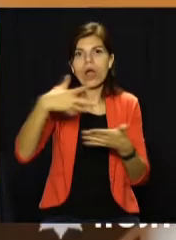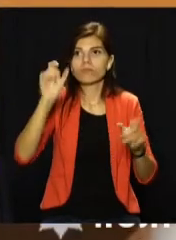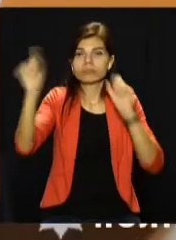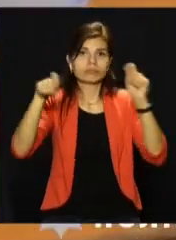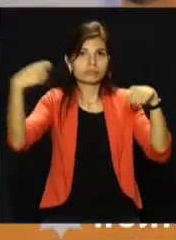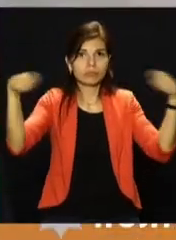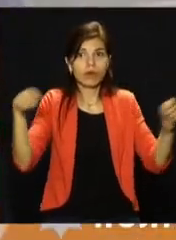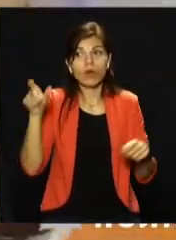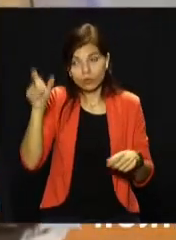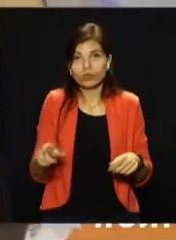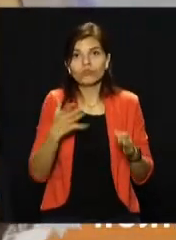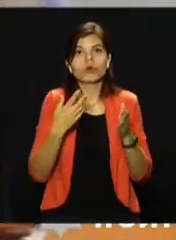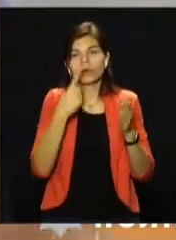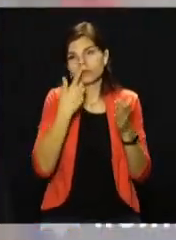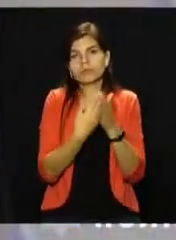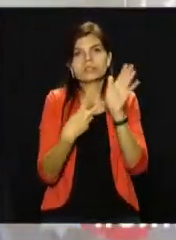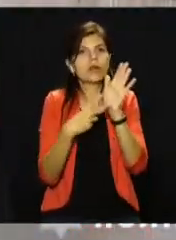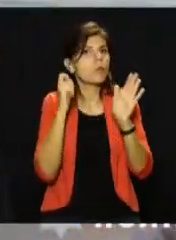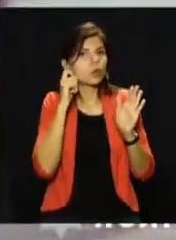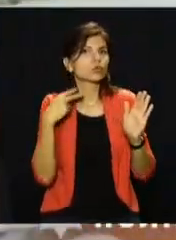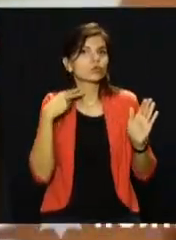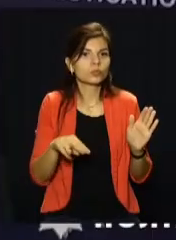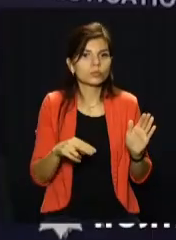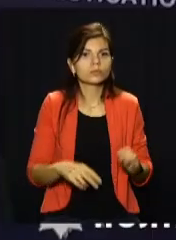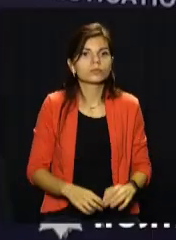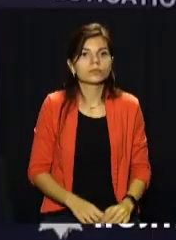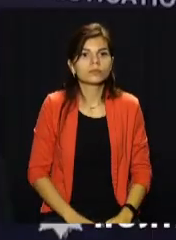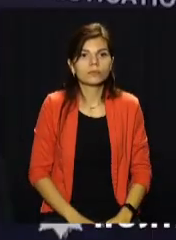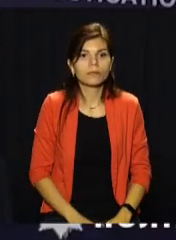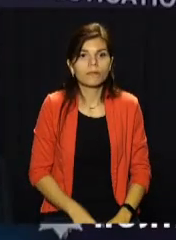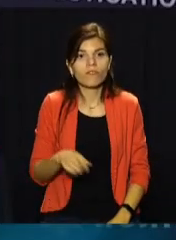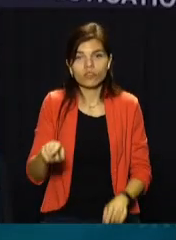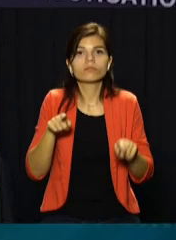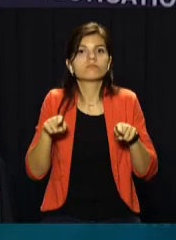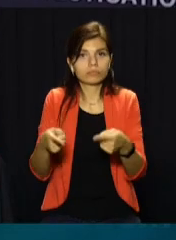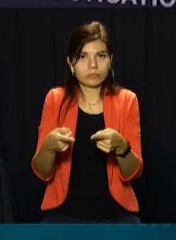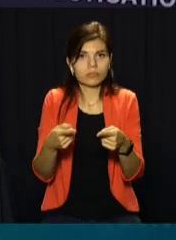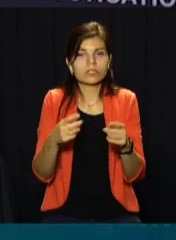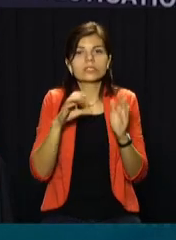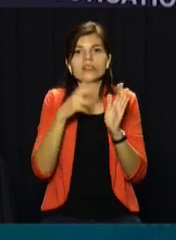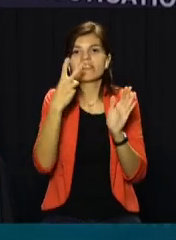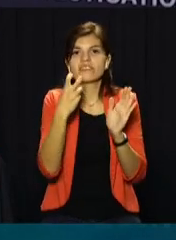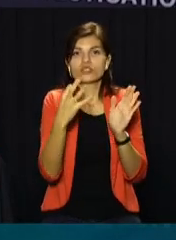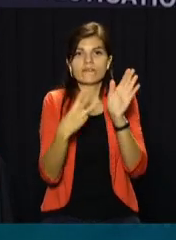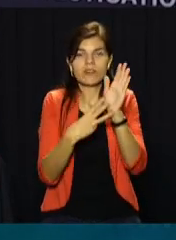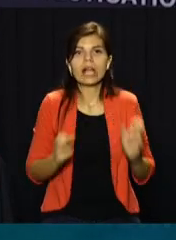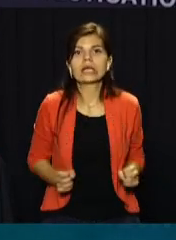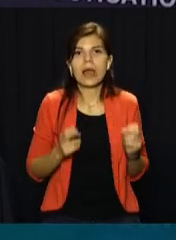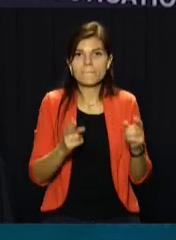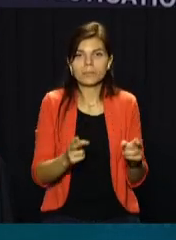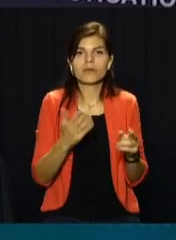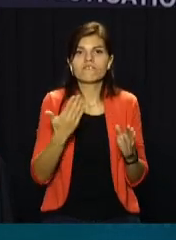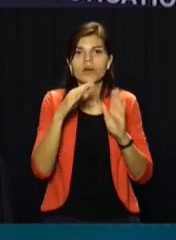регіони. Злочинцям загрожує до 7 років тюрми. Вони затримані у порядку статті 208 Кримінального